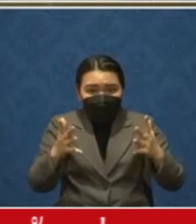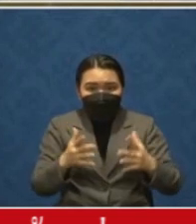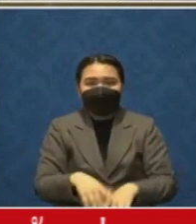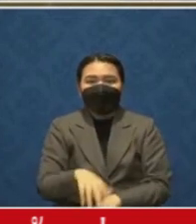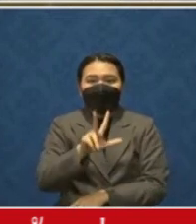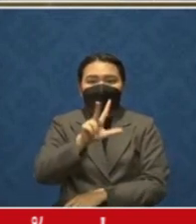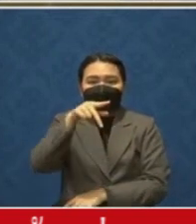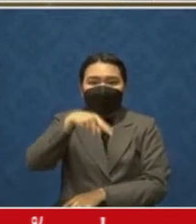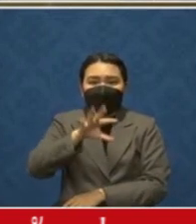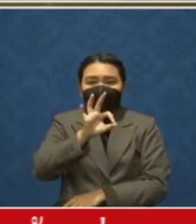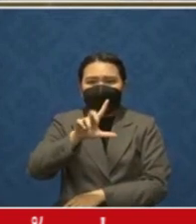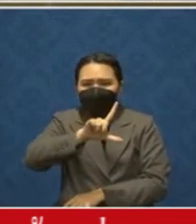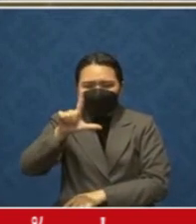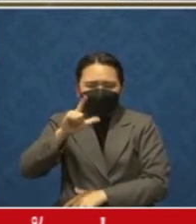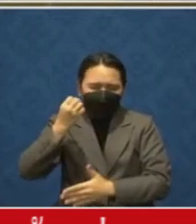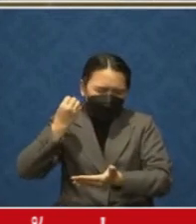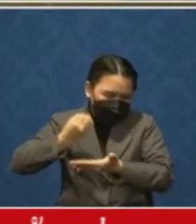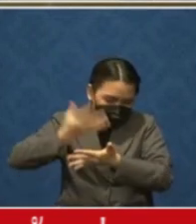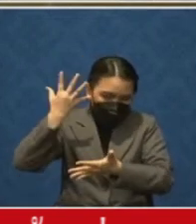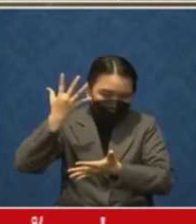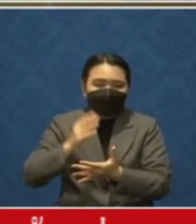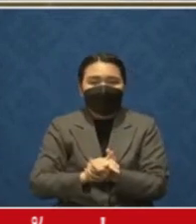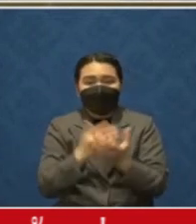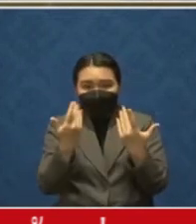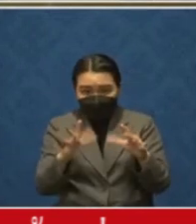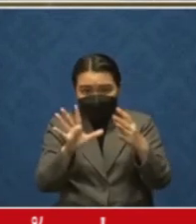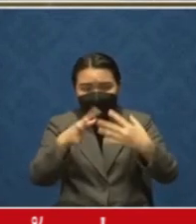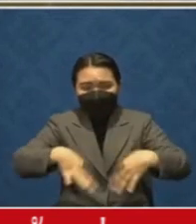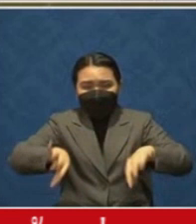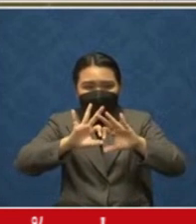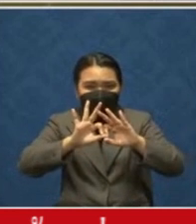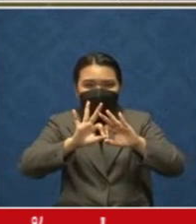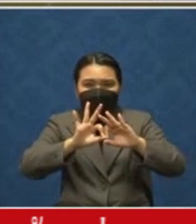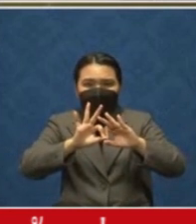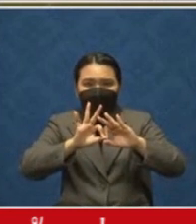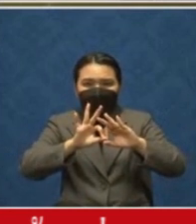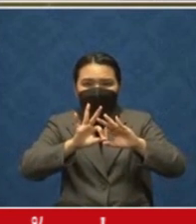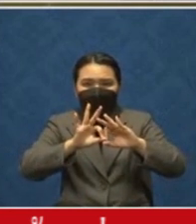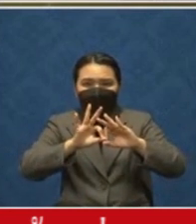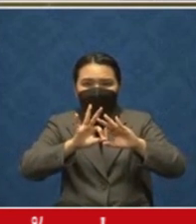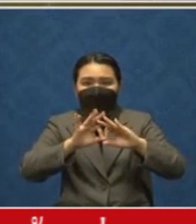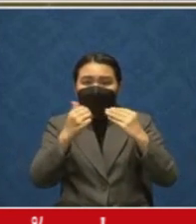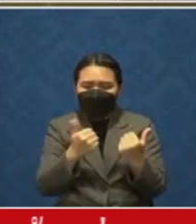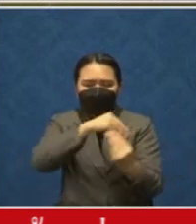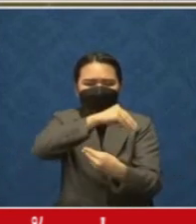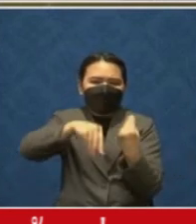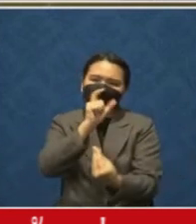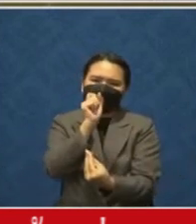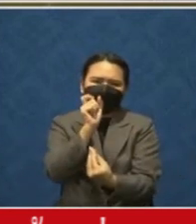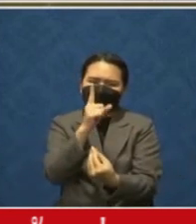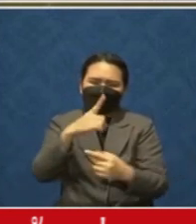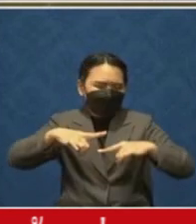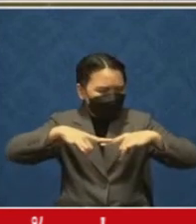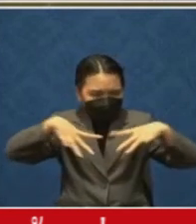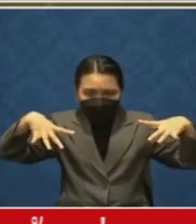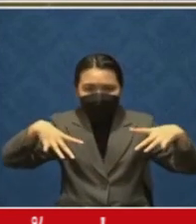นึ่ง 2,900 ล้านบาทแพงมากและที่สำคัญครับไม่เหมาะสมกับสภาพเศรษฐกิจ